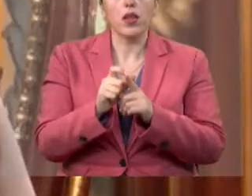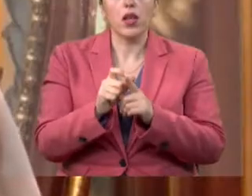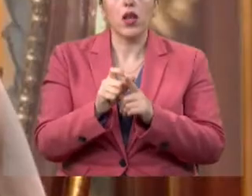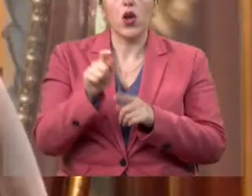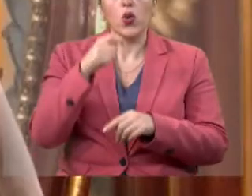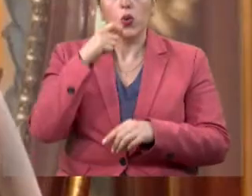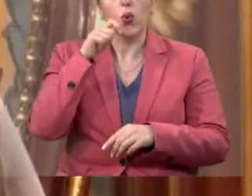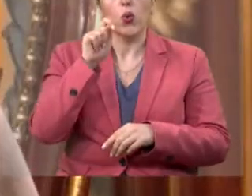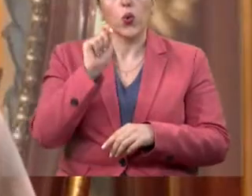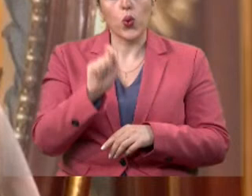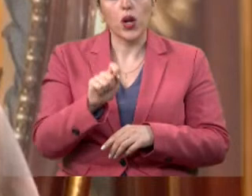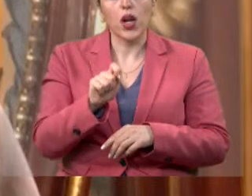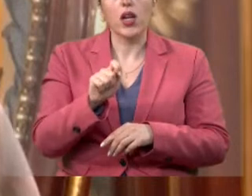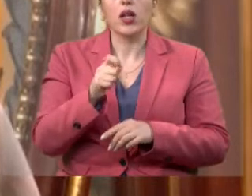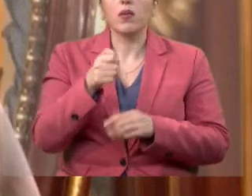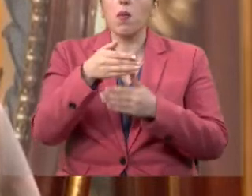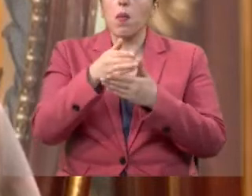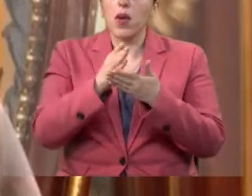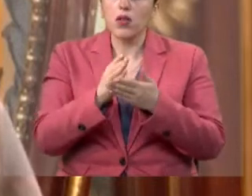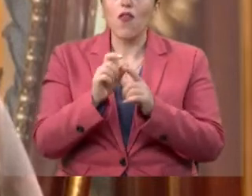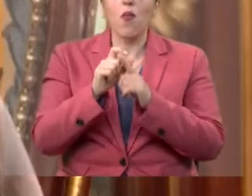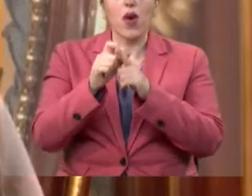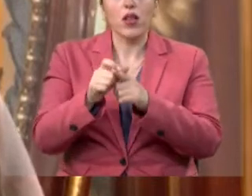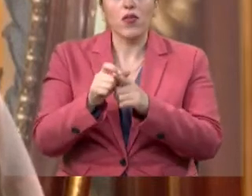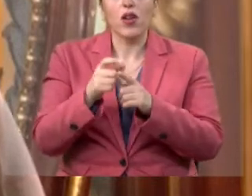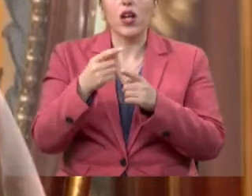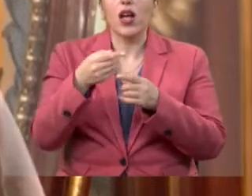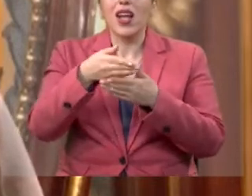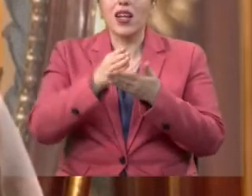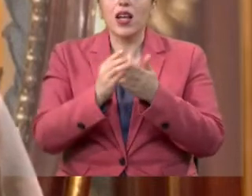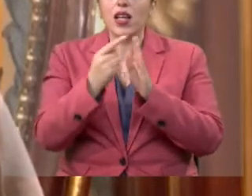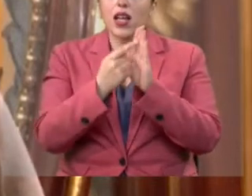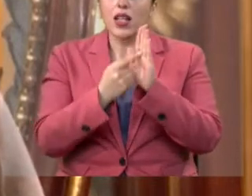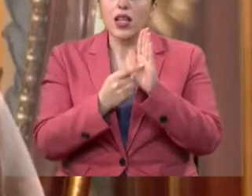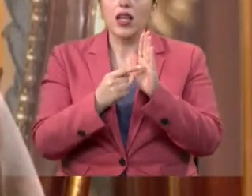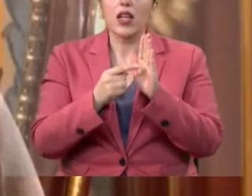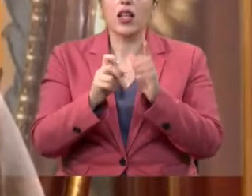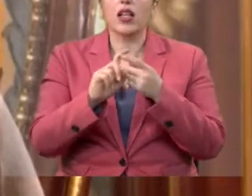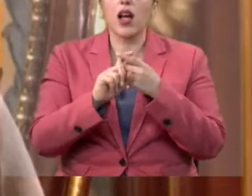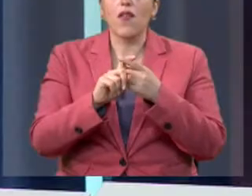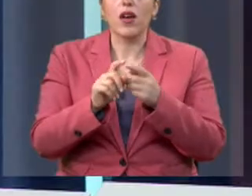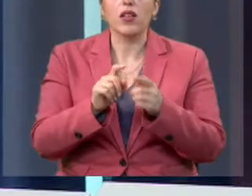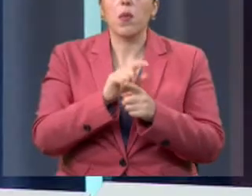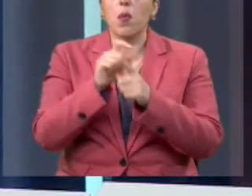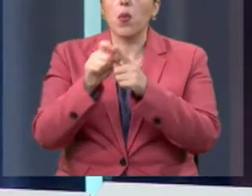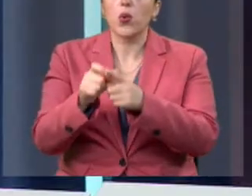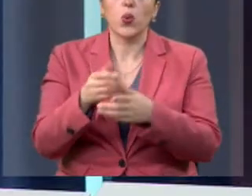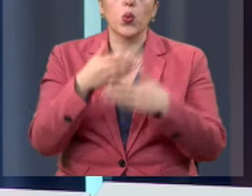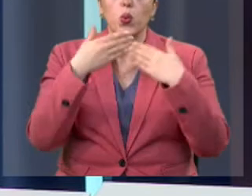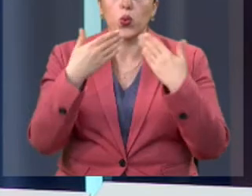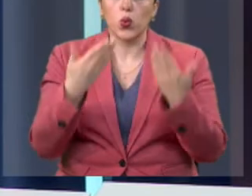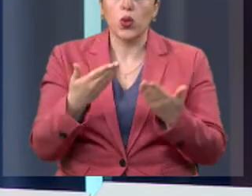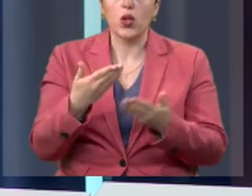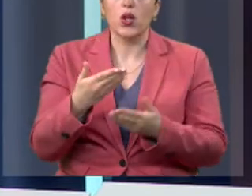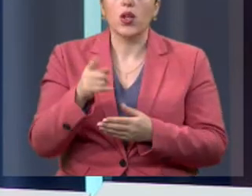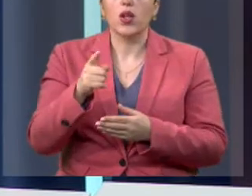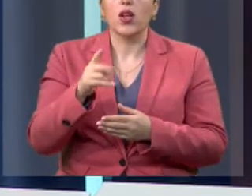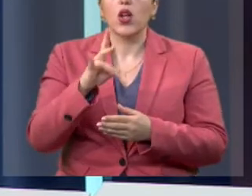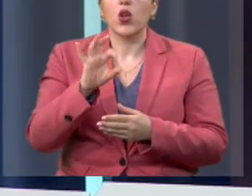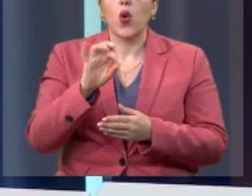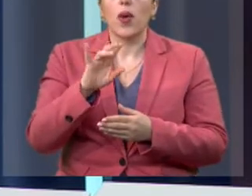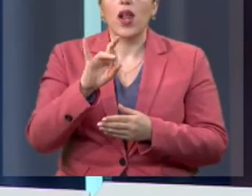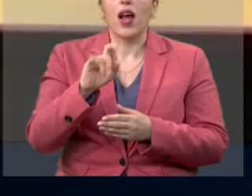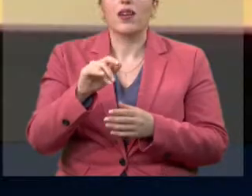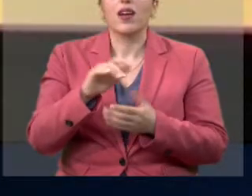բաների ուկրաինական կողմը պատասխանել է, ինչ որ կետերի ոչ։ Իրոզումինյա միշ Ուկրաինայի Ռուսիա։ Նոբելյան